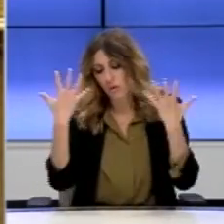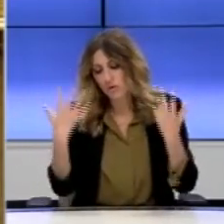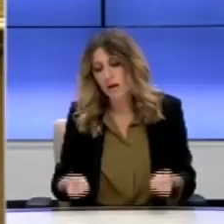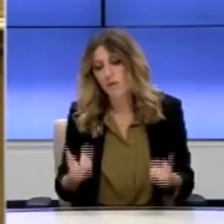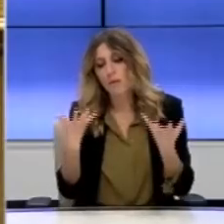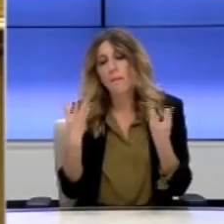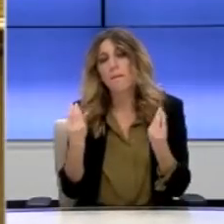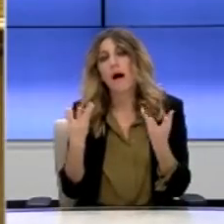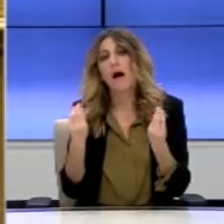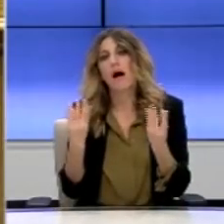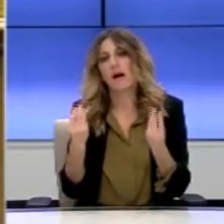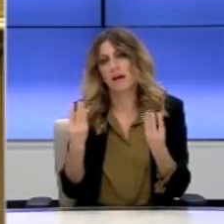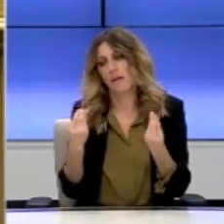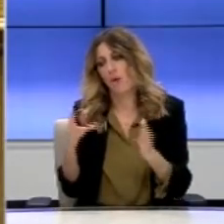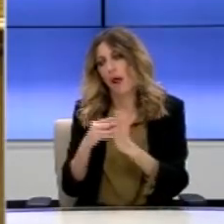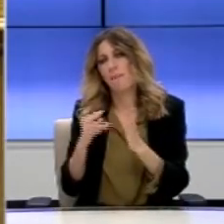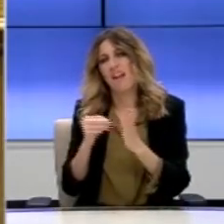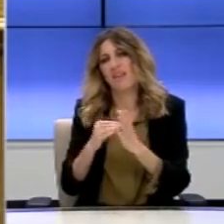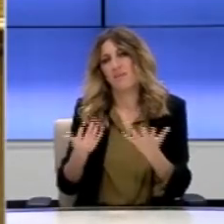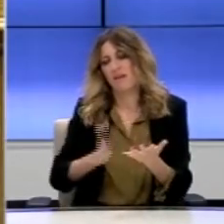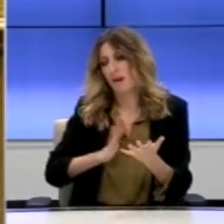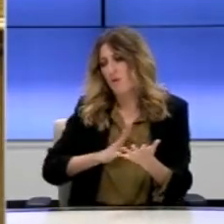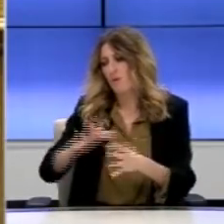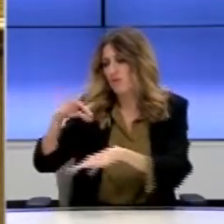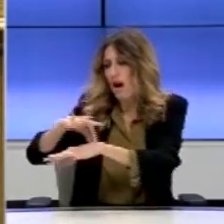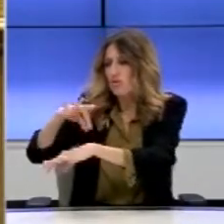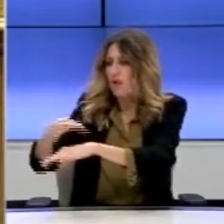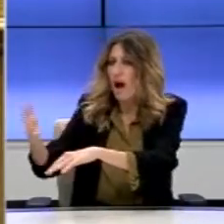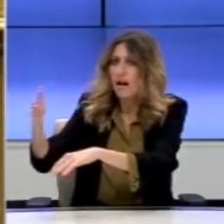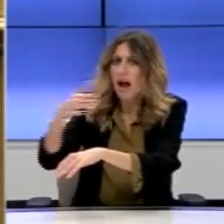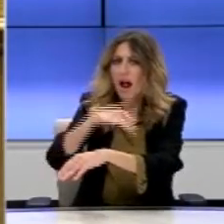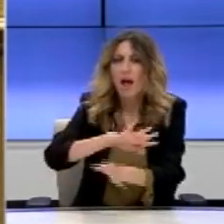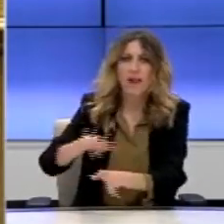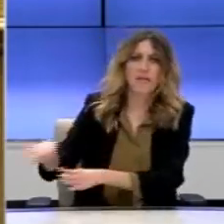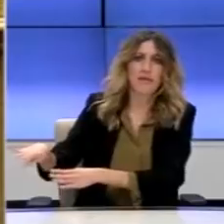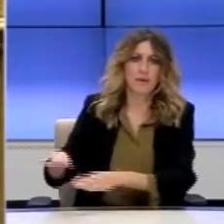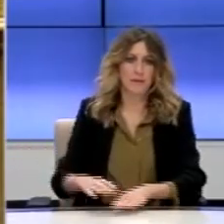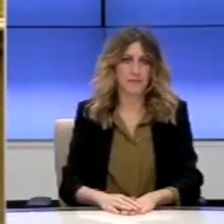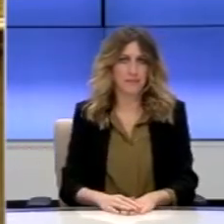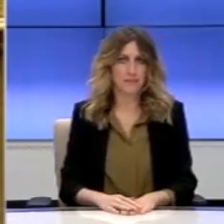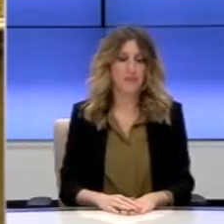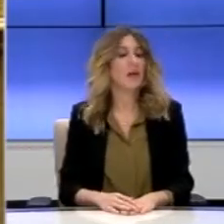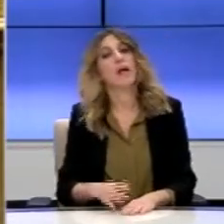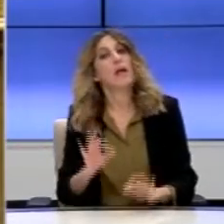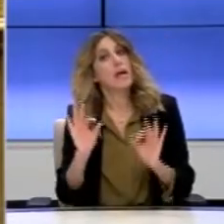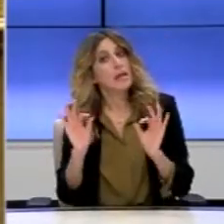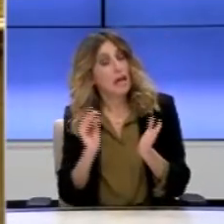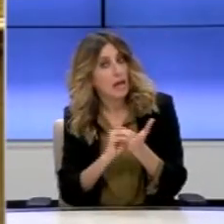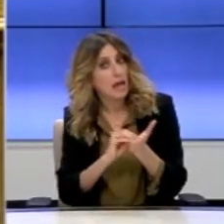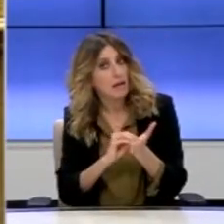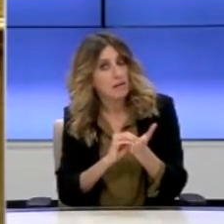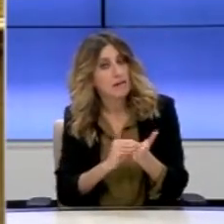πρώτο κύμα πανδημίας. Για να μην μιλήσουμε για τις υπηρεσίες που θα μπορούσε να προσφέρει ένα καλά οργανωμένο